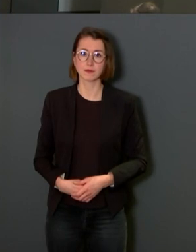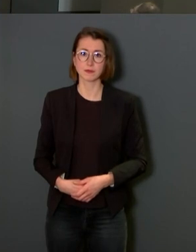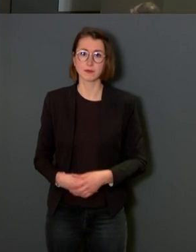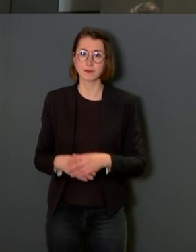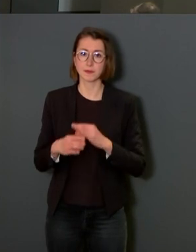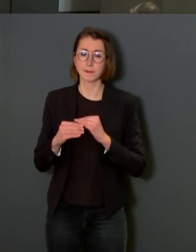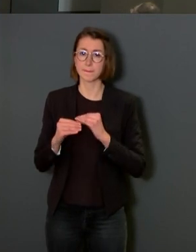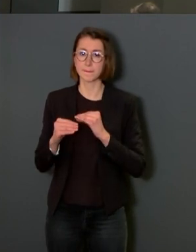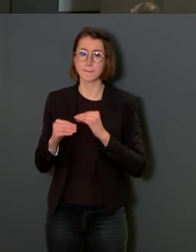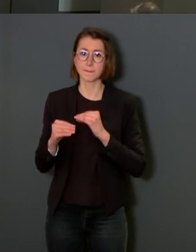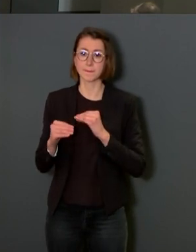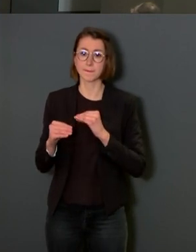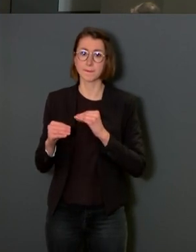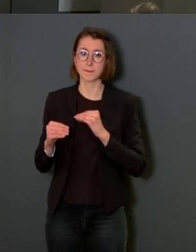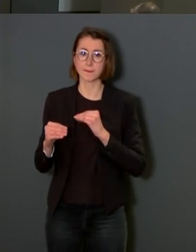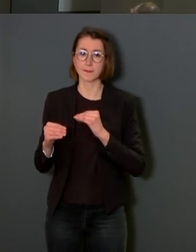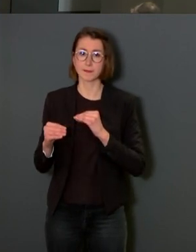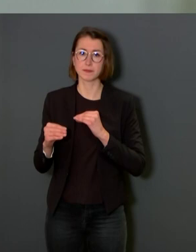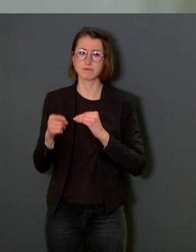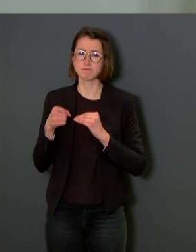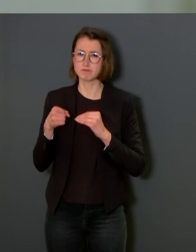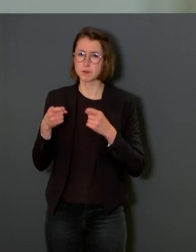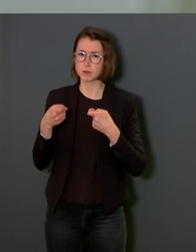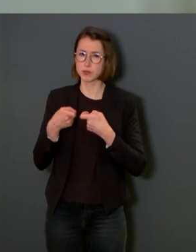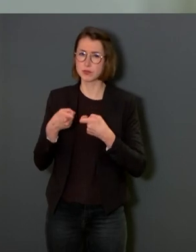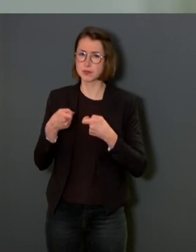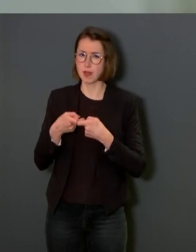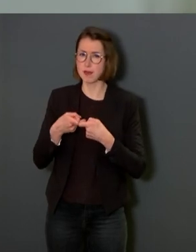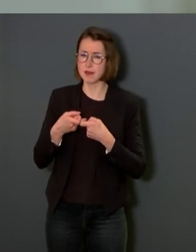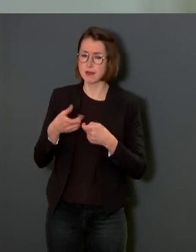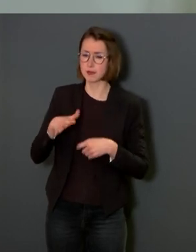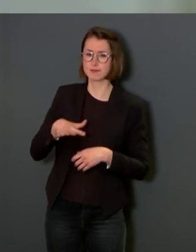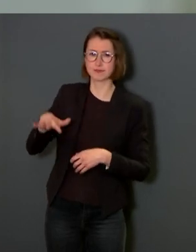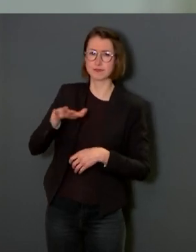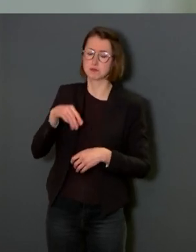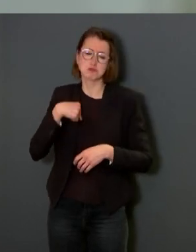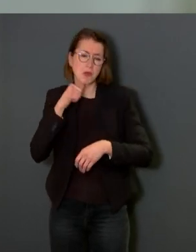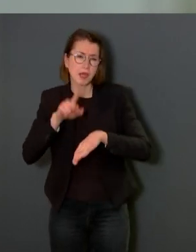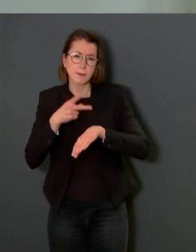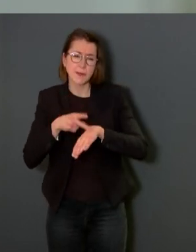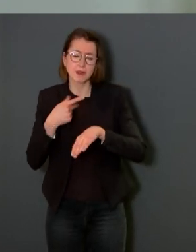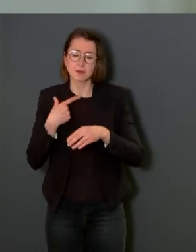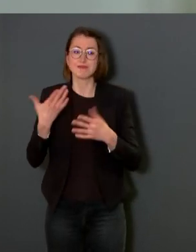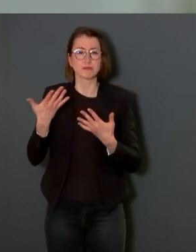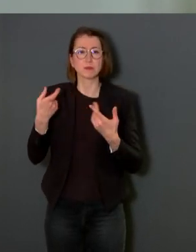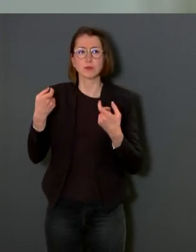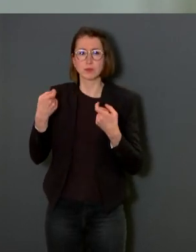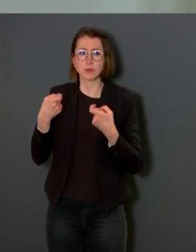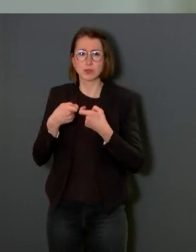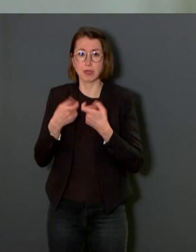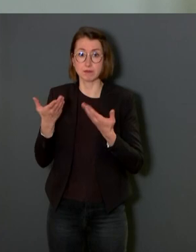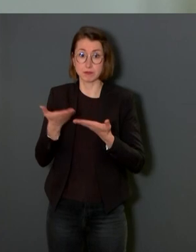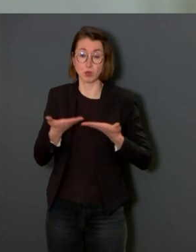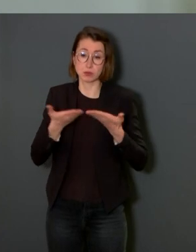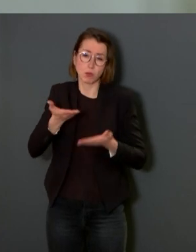Bien, pour ce qui concerne la région Bruxelles, je ne vais pas répéter ce qui a été dit. La situation, je pense, elle est connue de tous. C'est